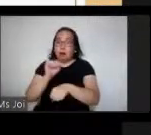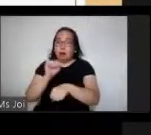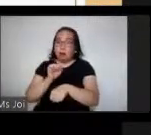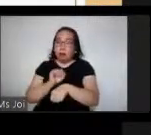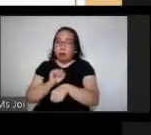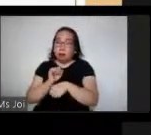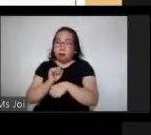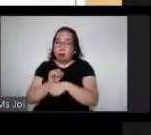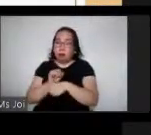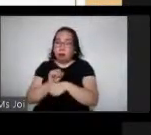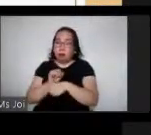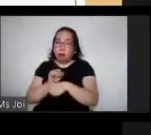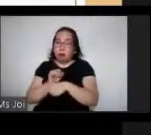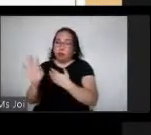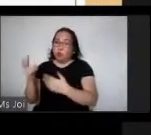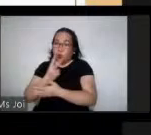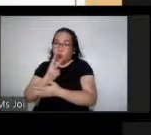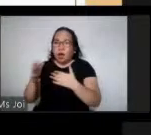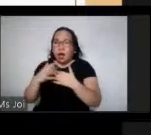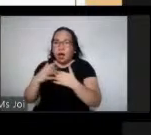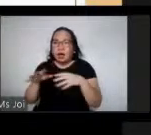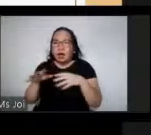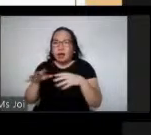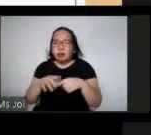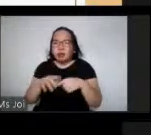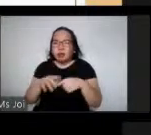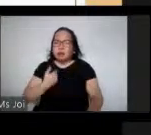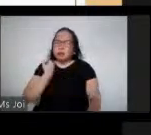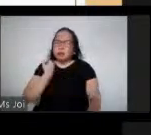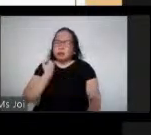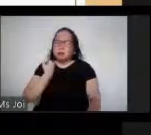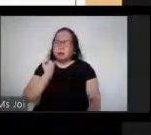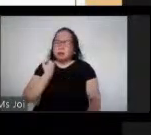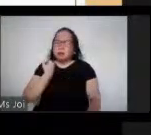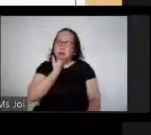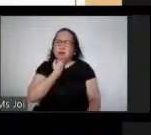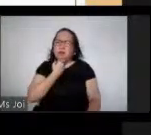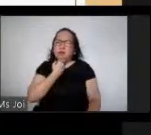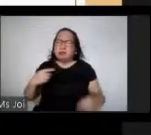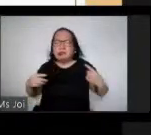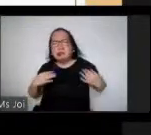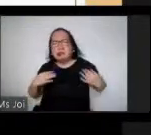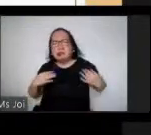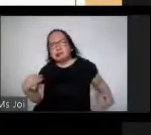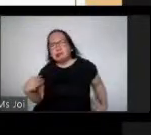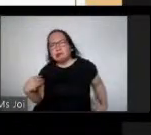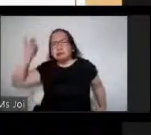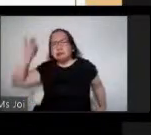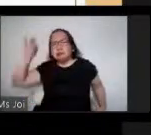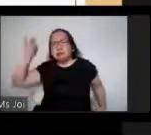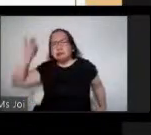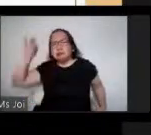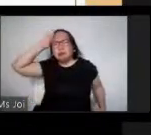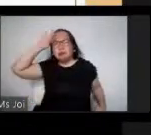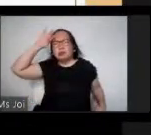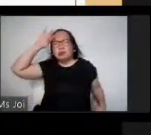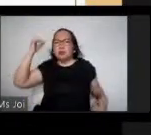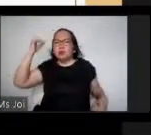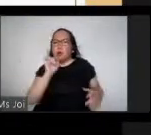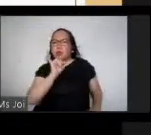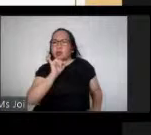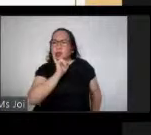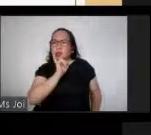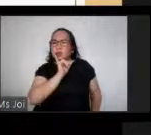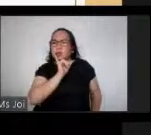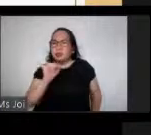lagnat, pains, headache. Teacher Pina had to stay work. So yan ang tanong niya sa akin,